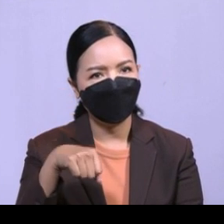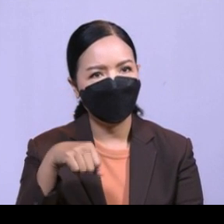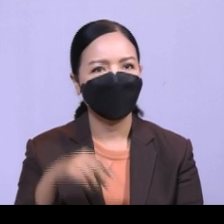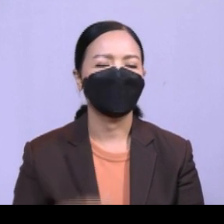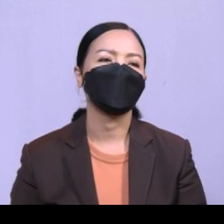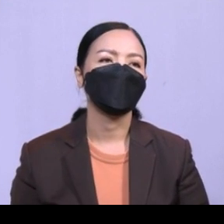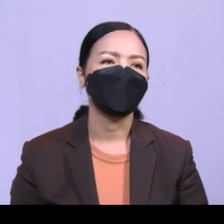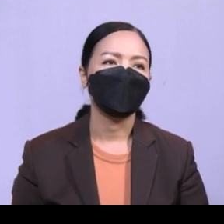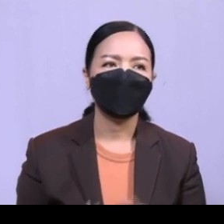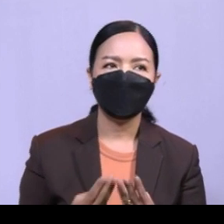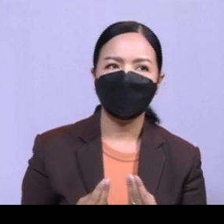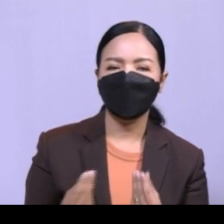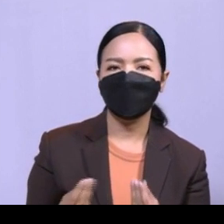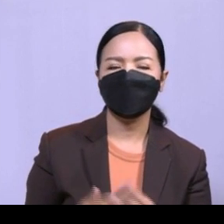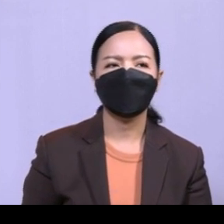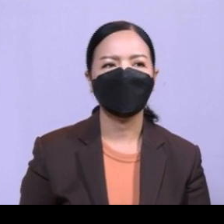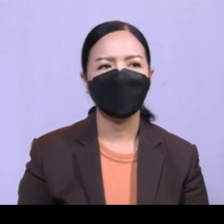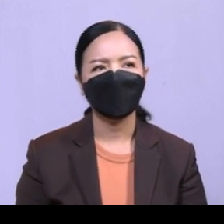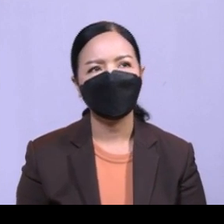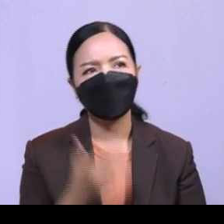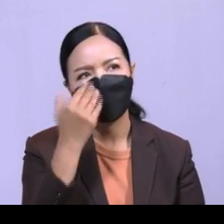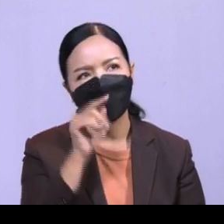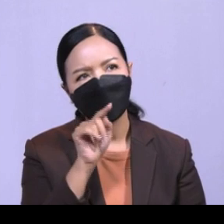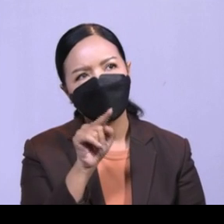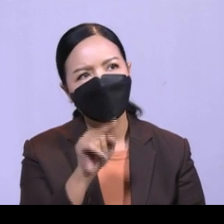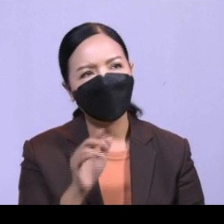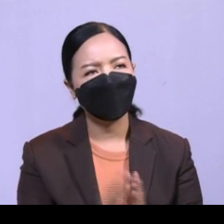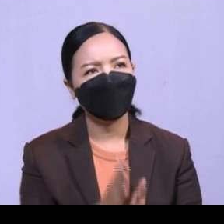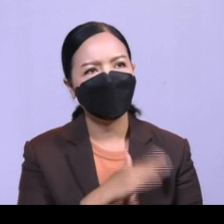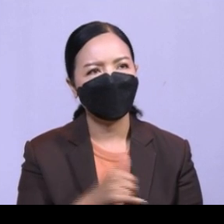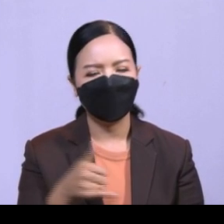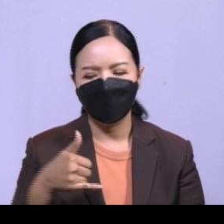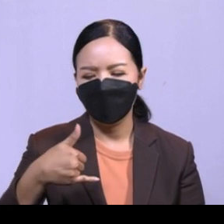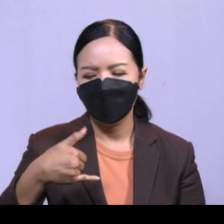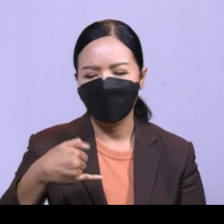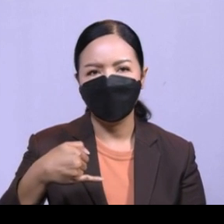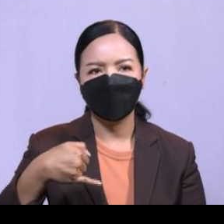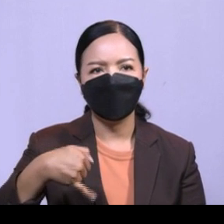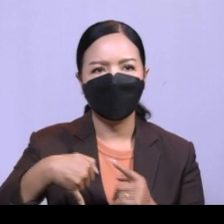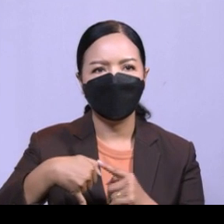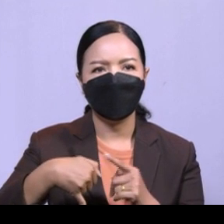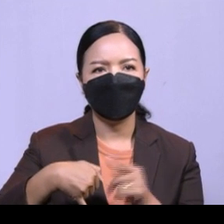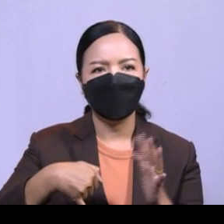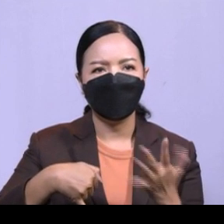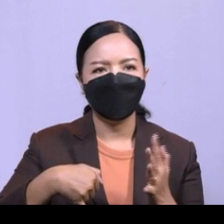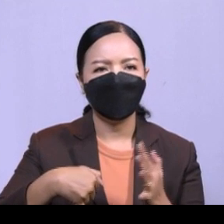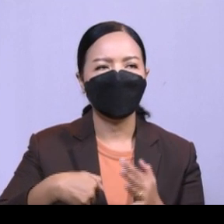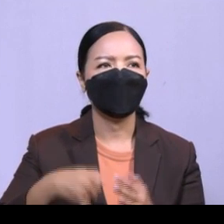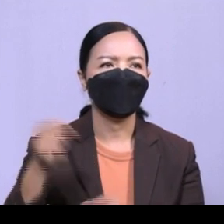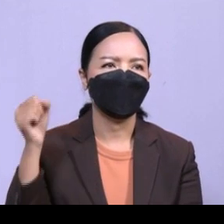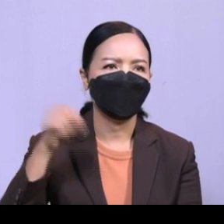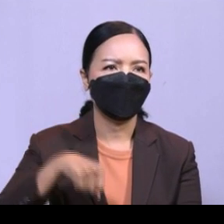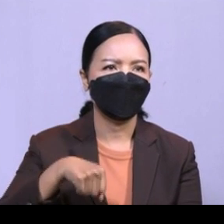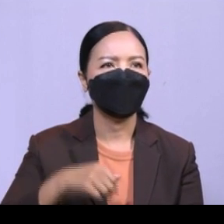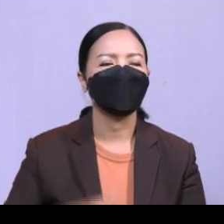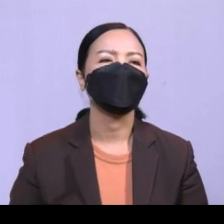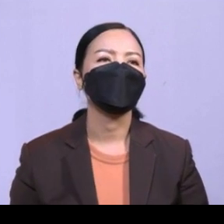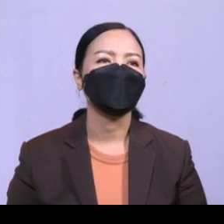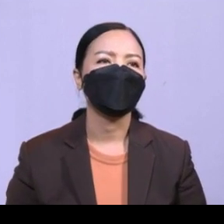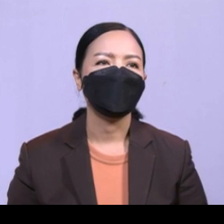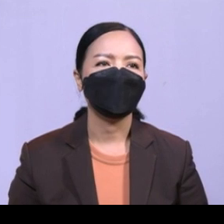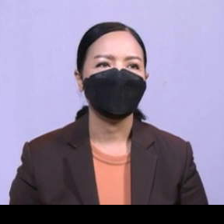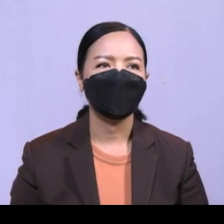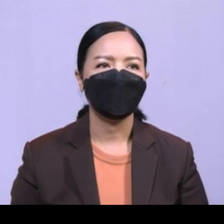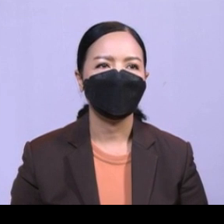บางคนก็ให้เลขบางคนก็บอกทำไมเราเห็นพระสงฆ์ไม่มีศีรษะเนี่ยพระท่านก้มหัวขนาดไหนถึงไม่เห็นศีรษะท่านอะไรต่